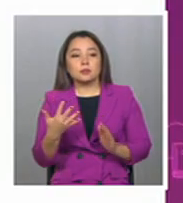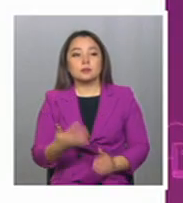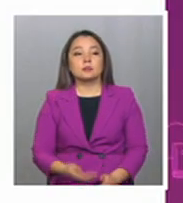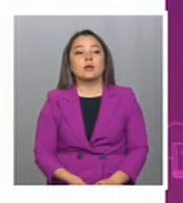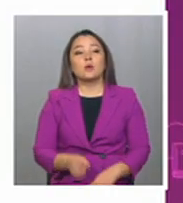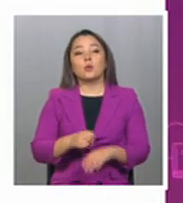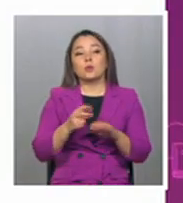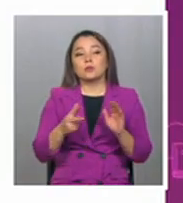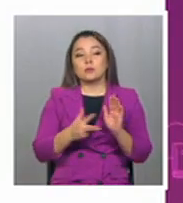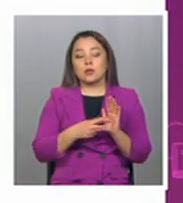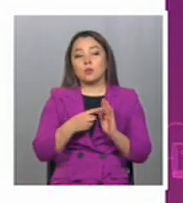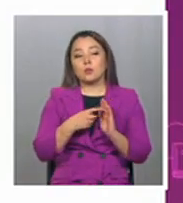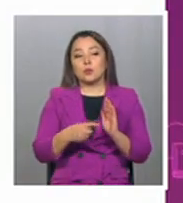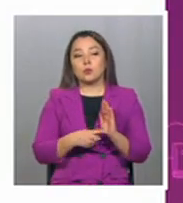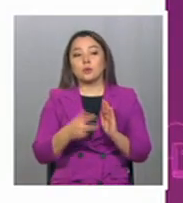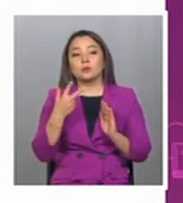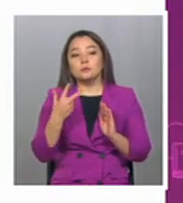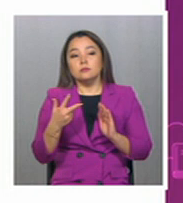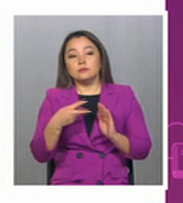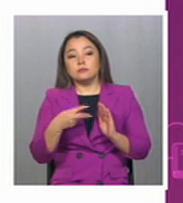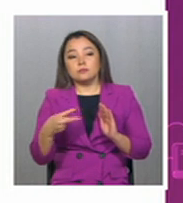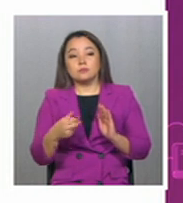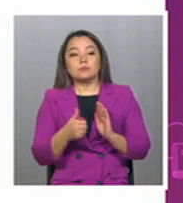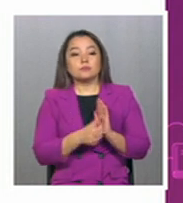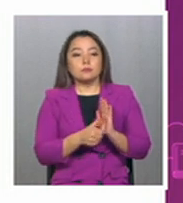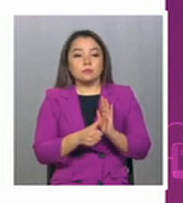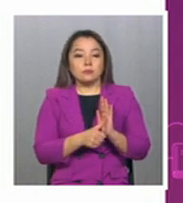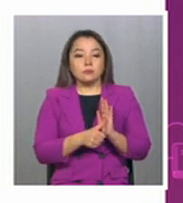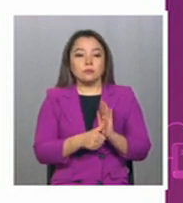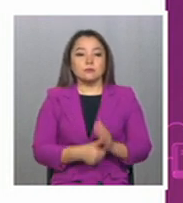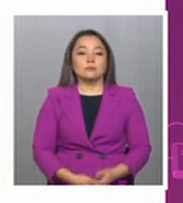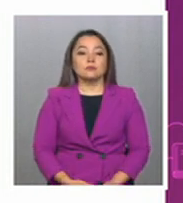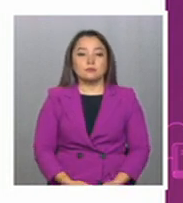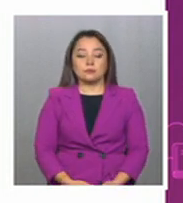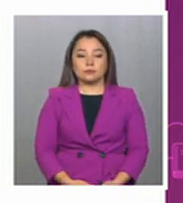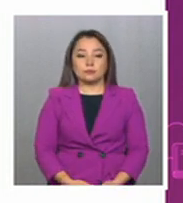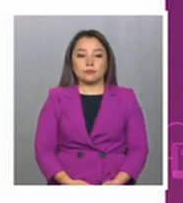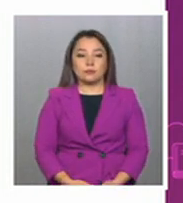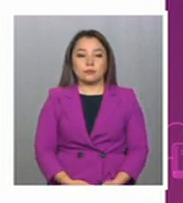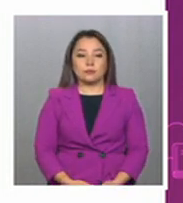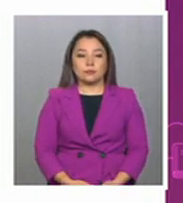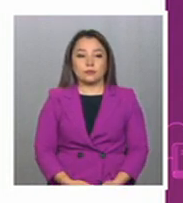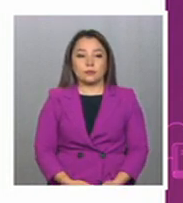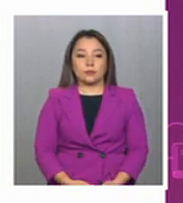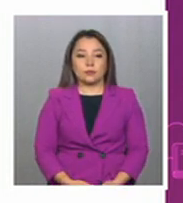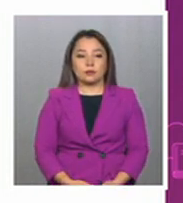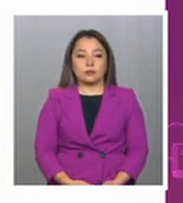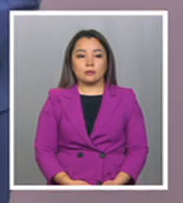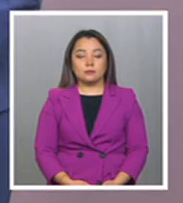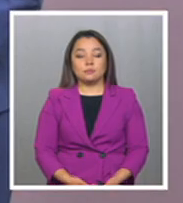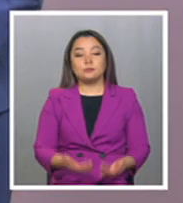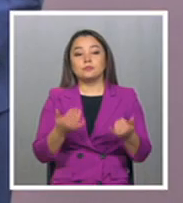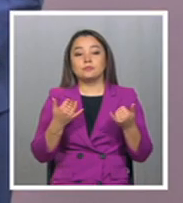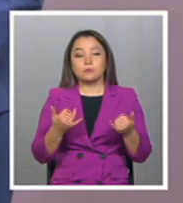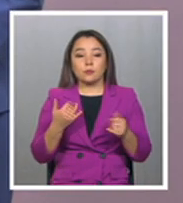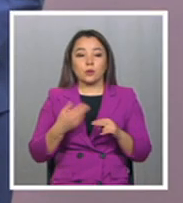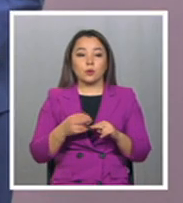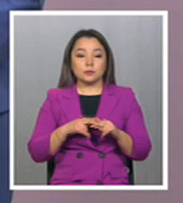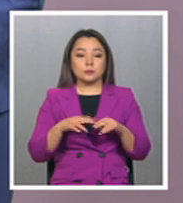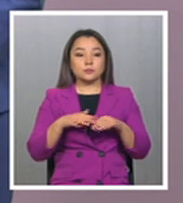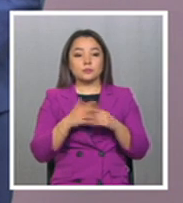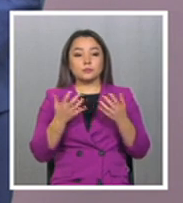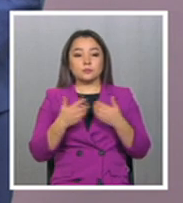тең. 18 пен 3 сандарының бөліндісі 6-ға тең екен. Жарайсыңдар балалар. Ендеше осы